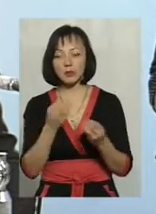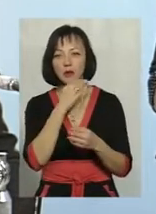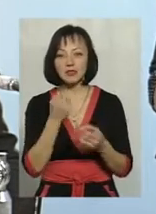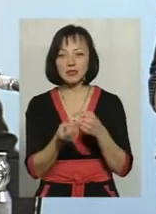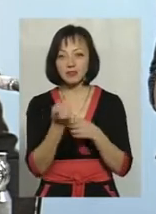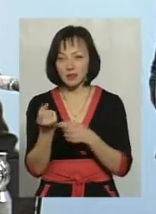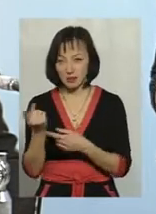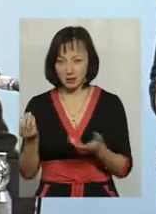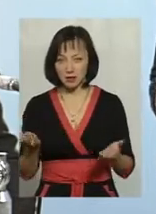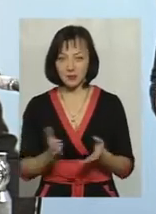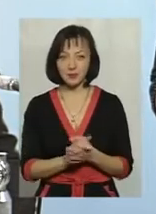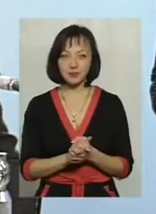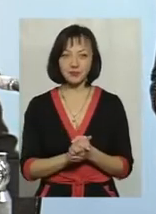є варіантів, що говорять продавці,